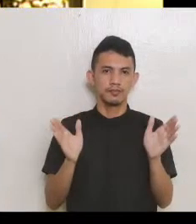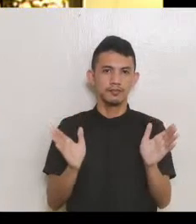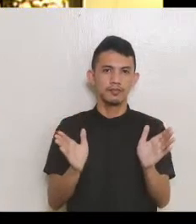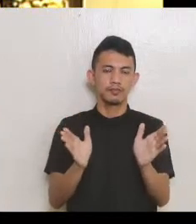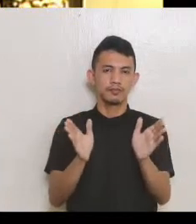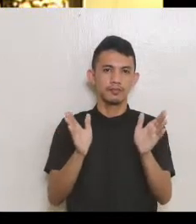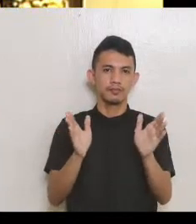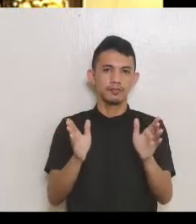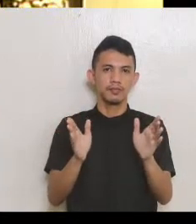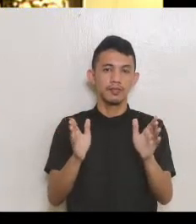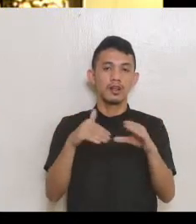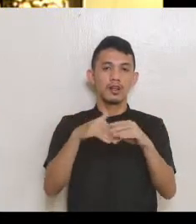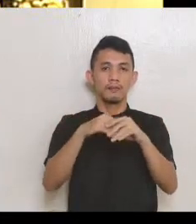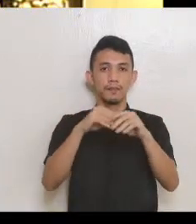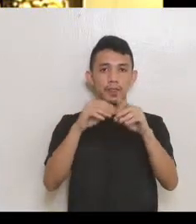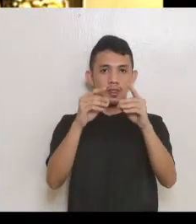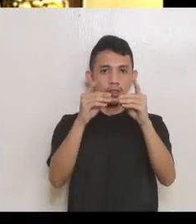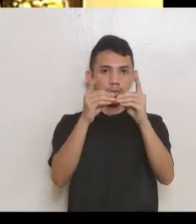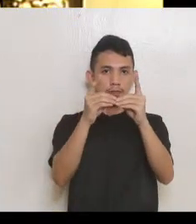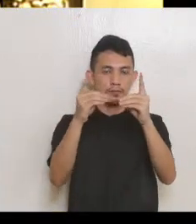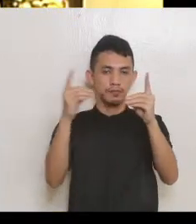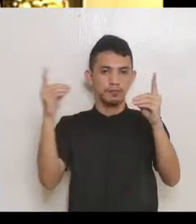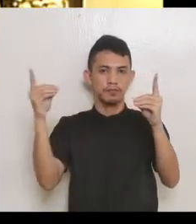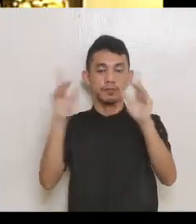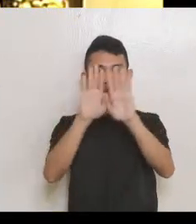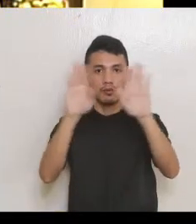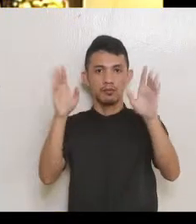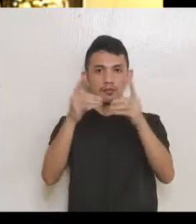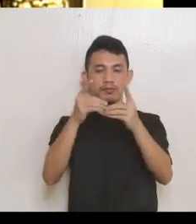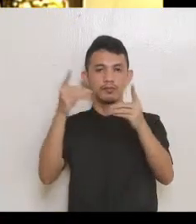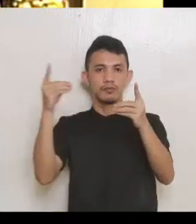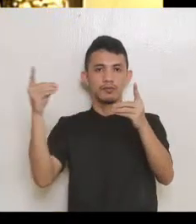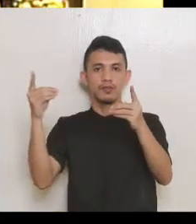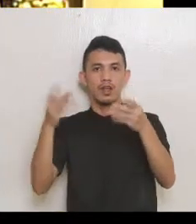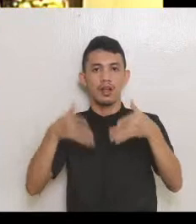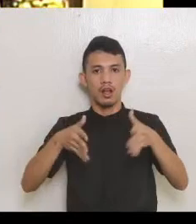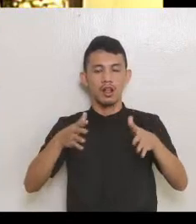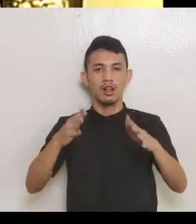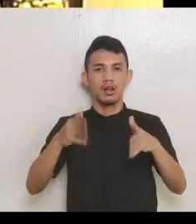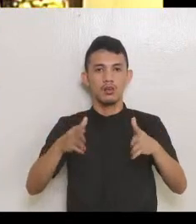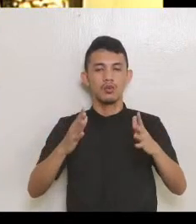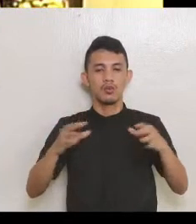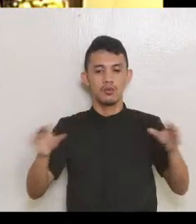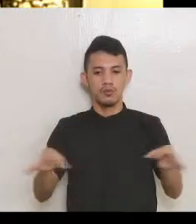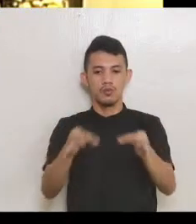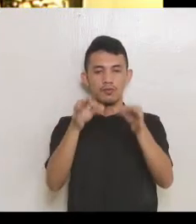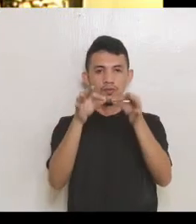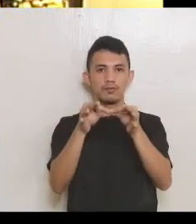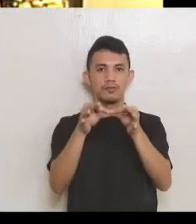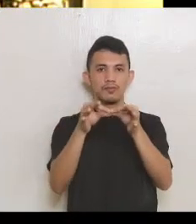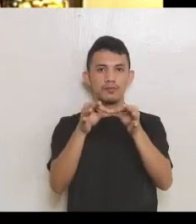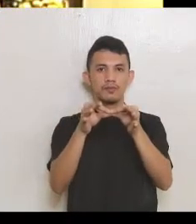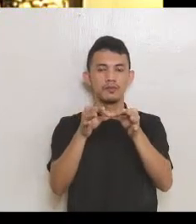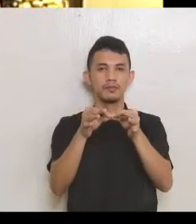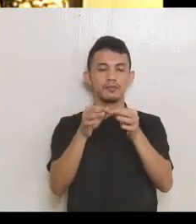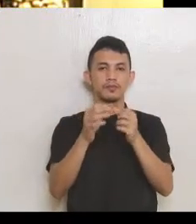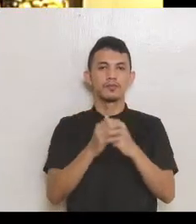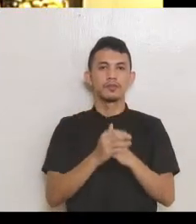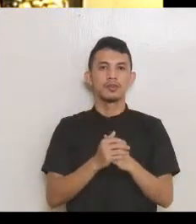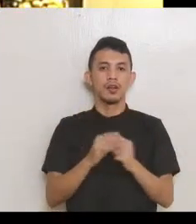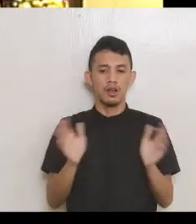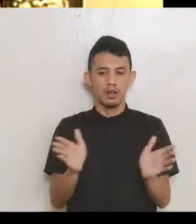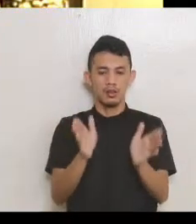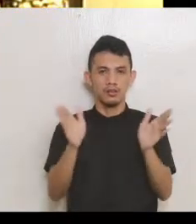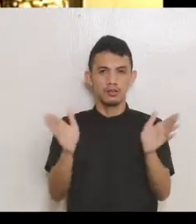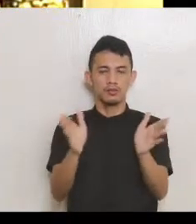inigbukas na kung katugutan na mga kamisa na kita. Awhagon ko kamo sa pag-adto gayud sa